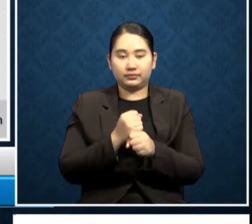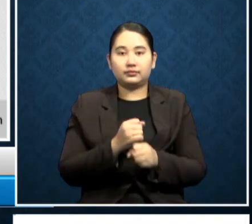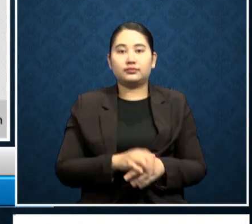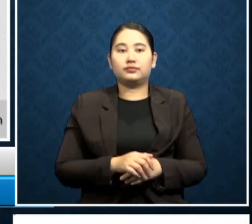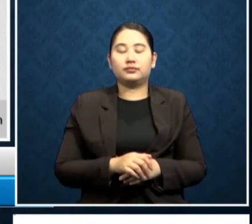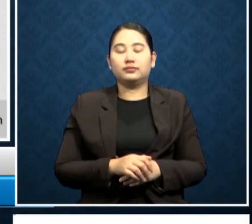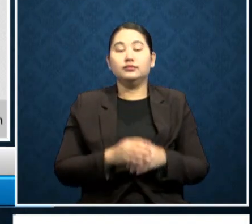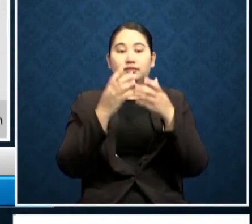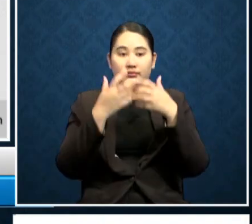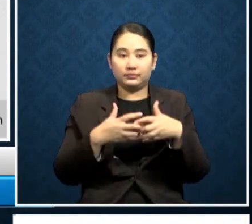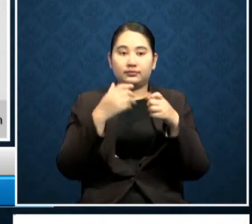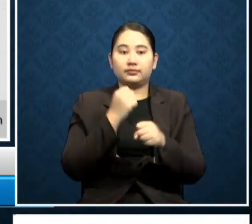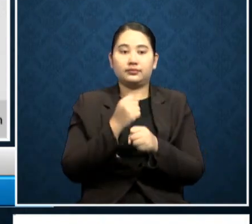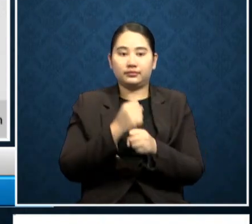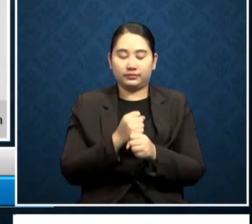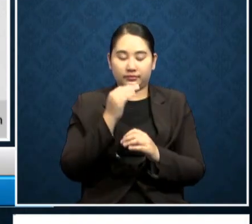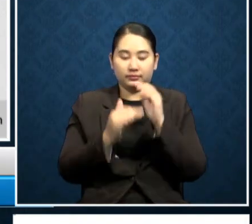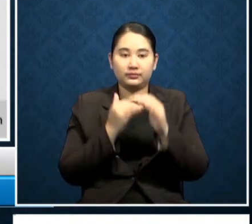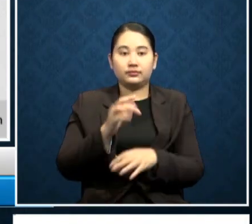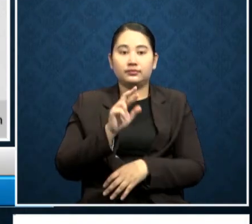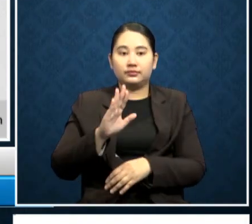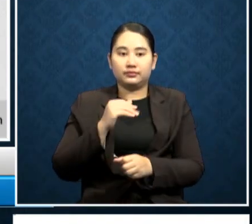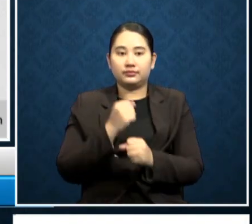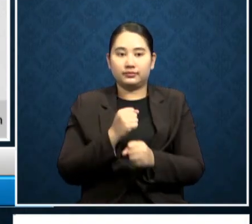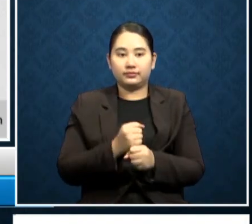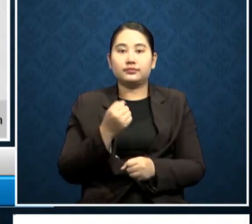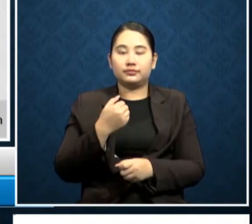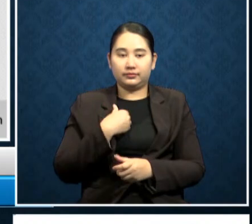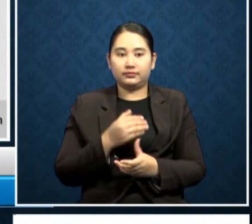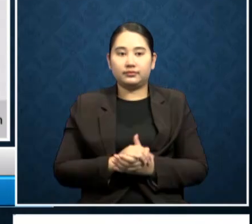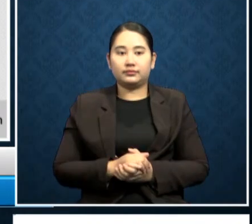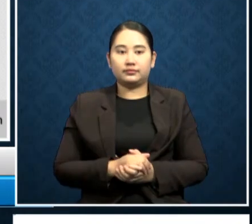สร้างนวัตกรรมตลอดถึงการพัฒนาระบบการทำ